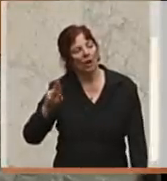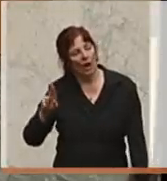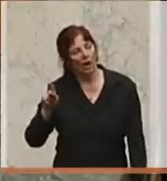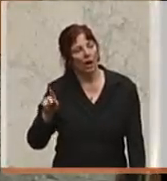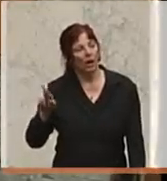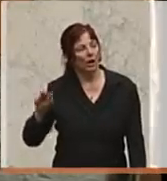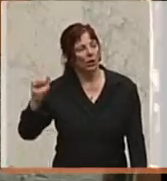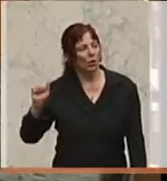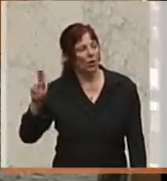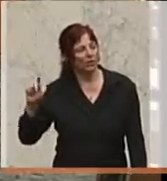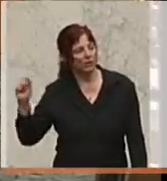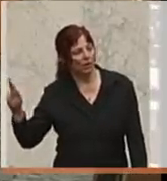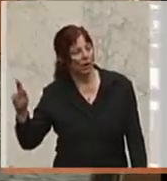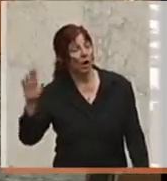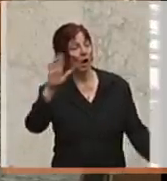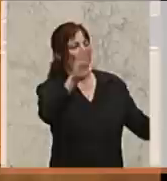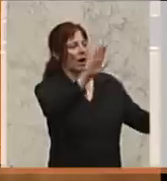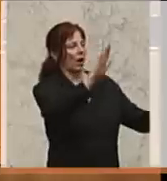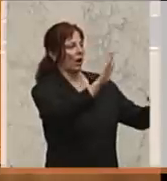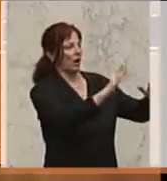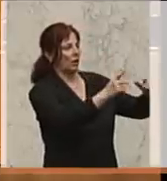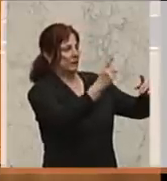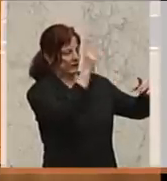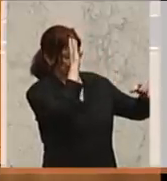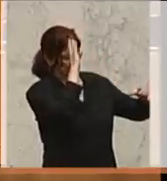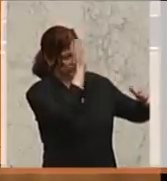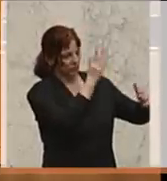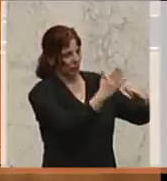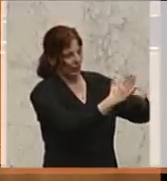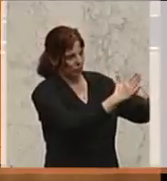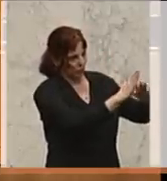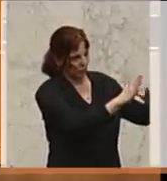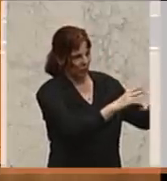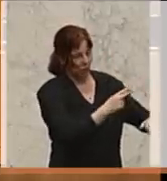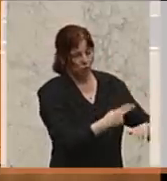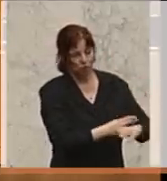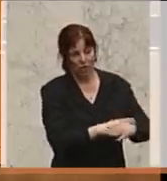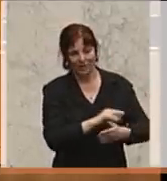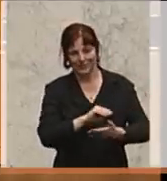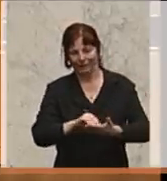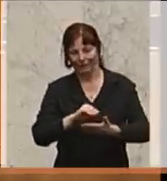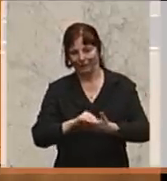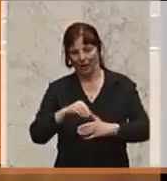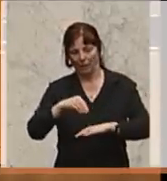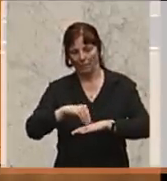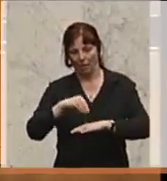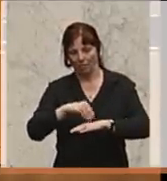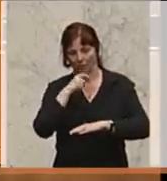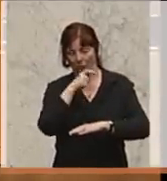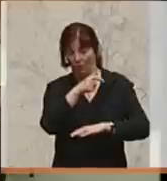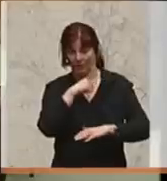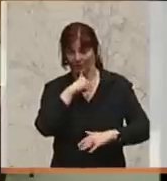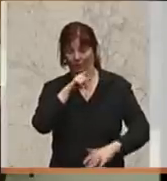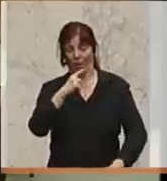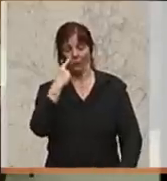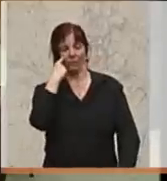Okay, Moment. Ich hatte nicht registriert, dass sich der Herr Staatssekretär zu Wort gemeldet hat. Ich glaube, wir lassen ihm den Vortritt. Bitte,